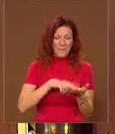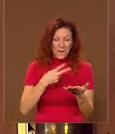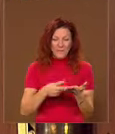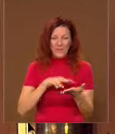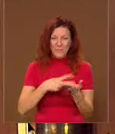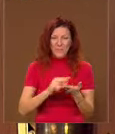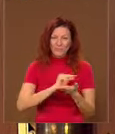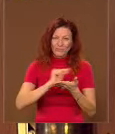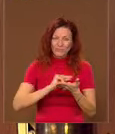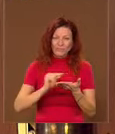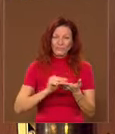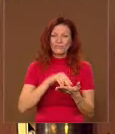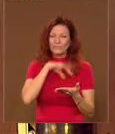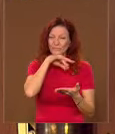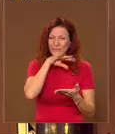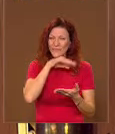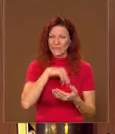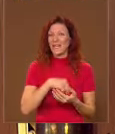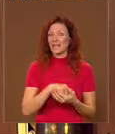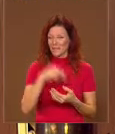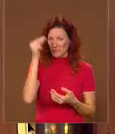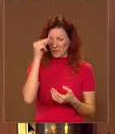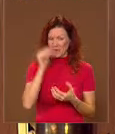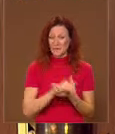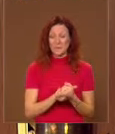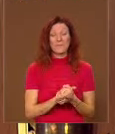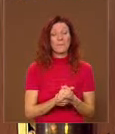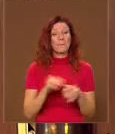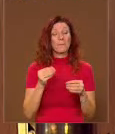Чуваме песнопение в чест на Свети Спиридон Чудотворец.